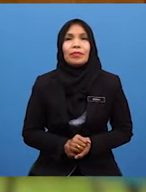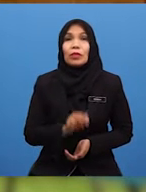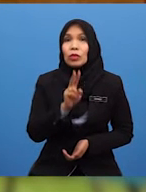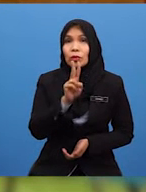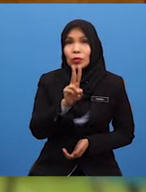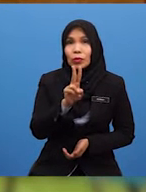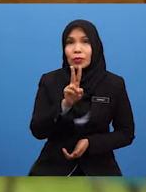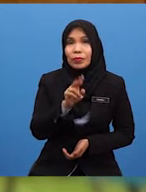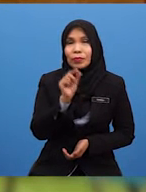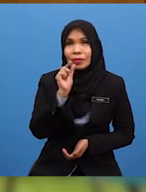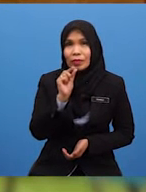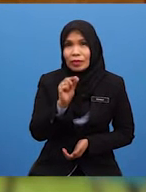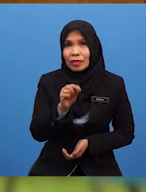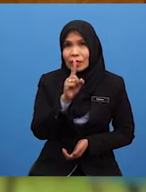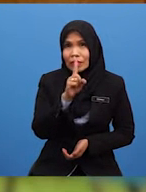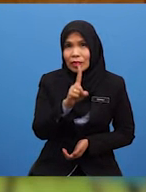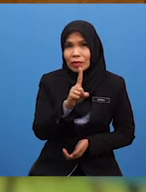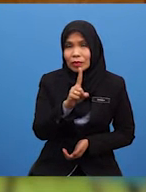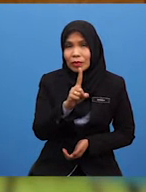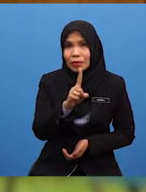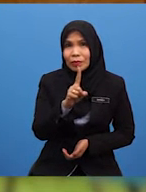U, titik